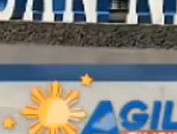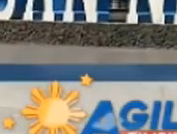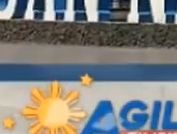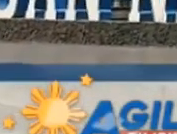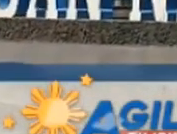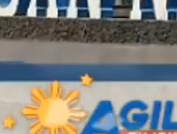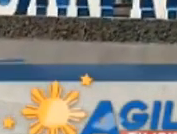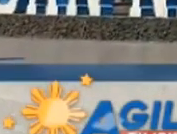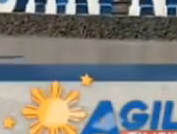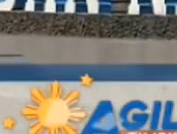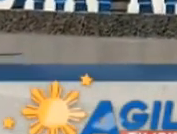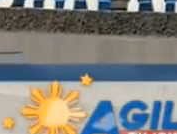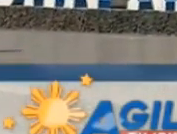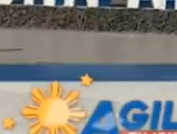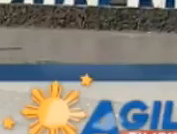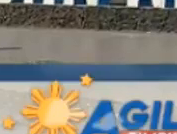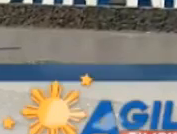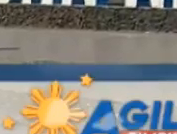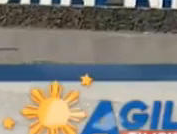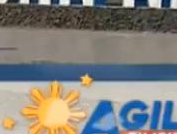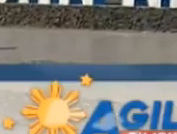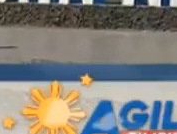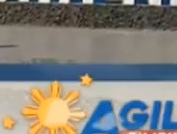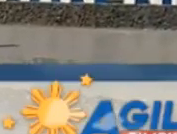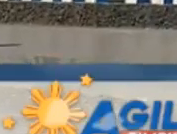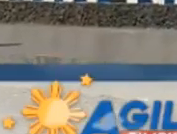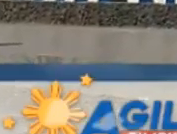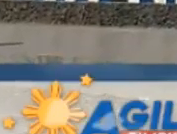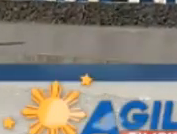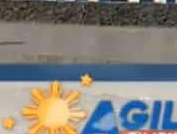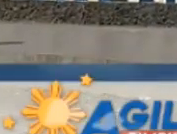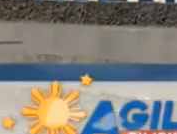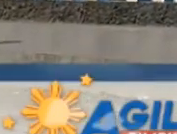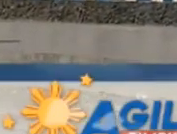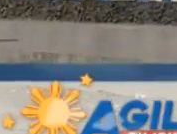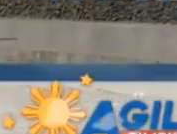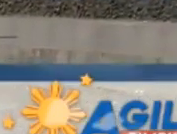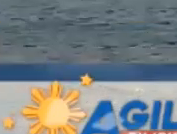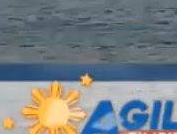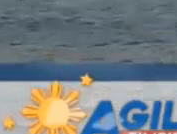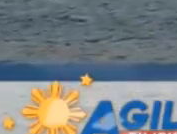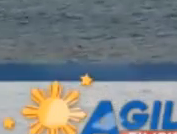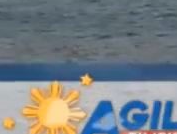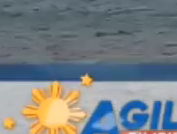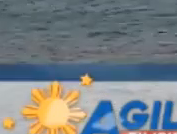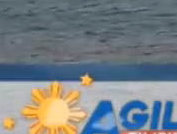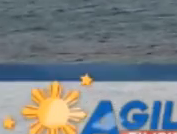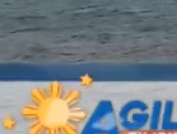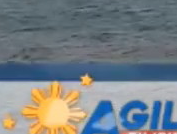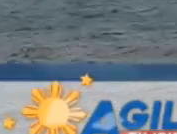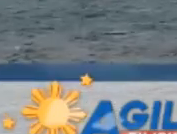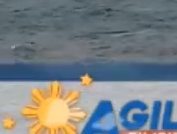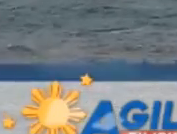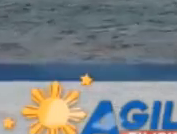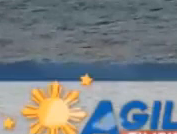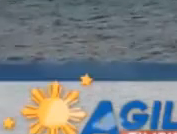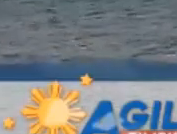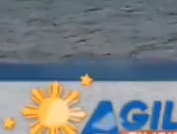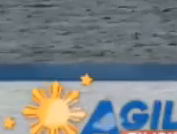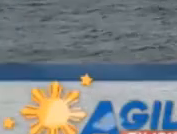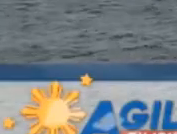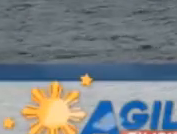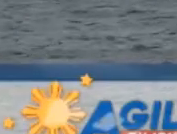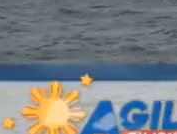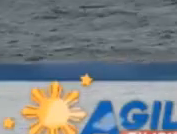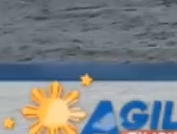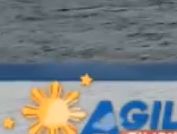vulkan. Naobserbahan din ang mahihinang pagbuga ng usok sa main crater ng vulkan at maging sa mga fissure vents sa